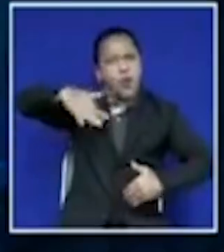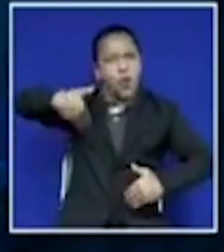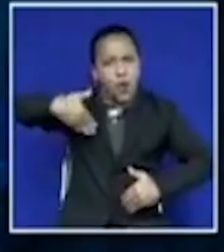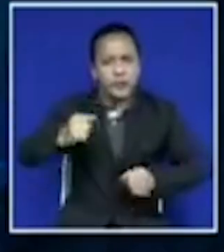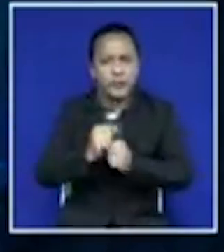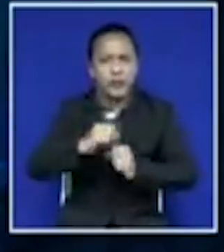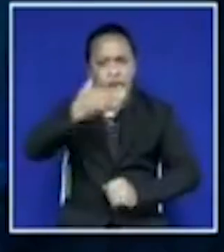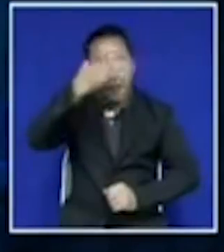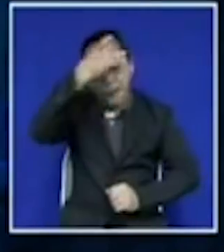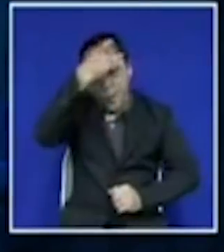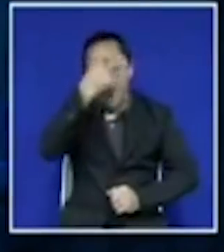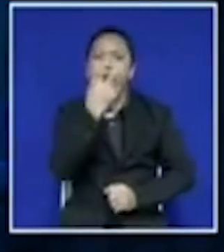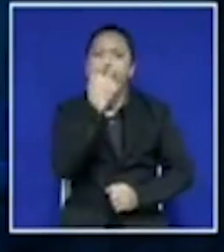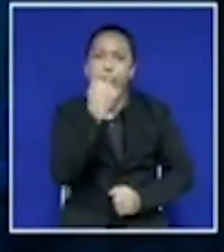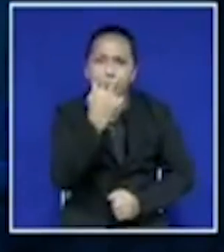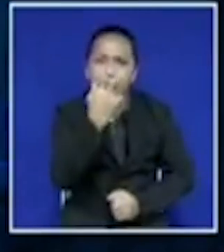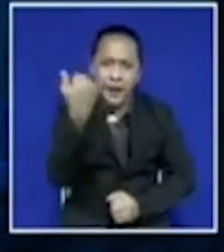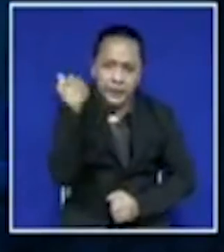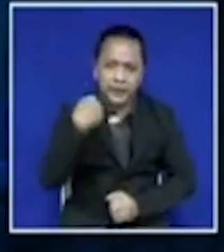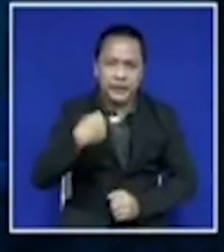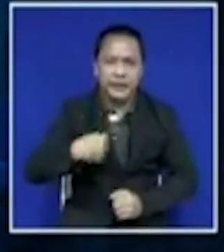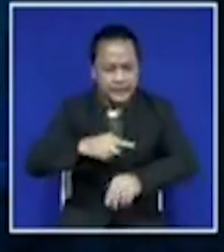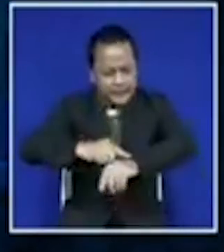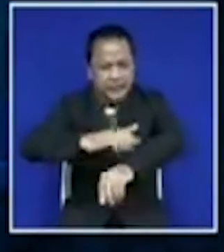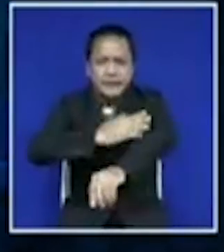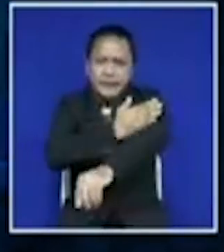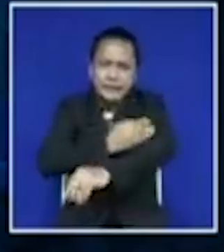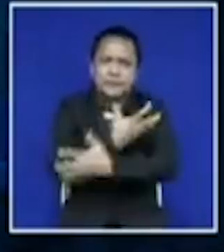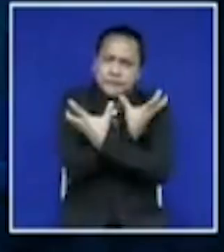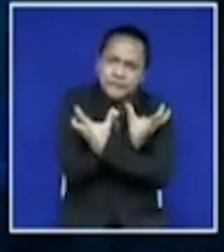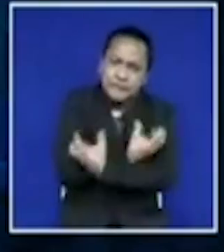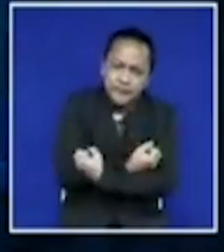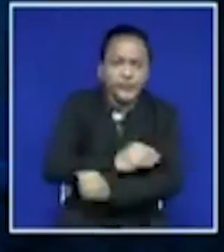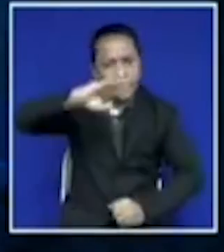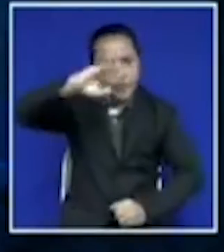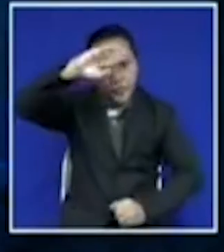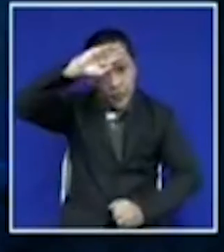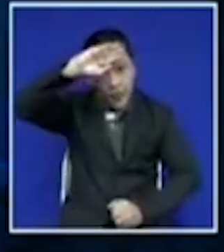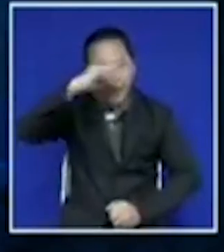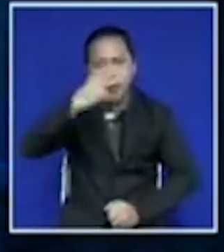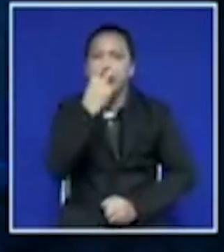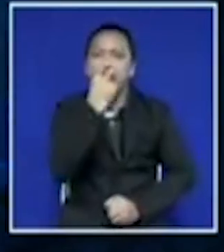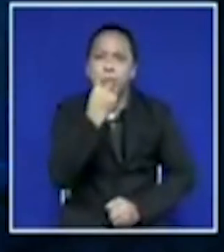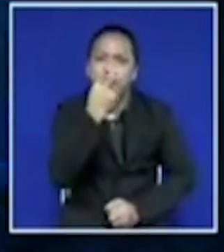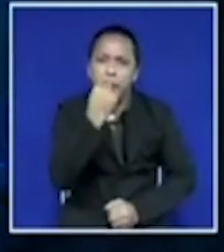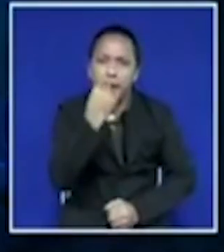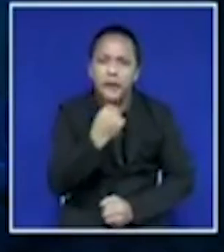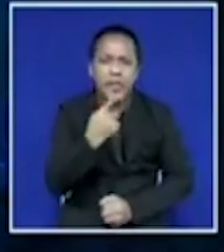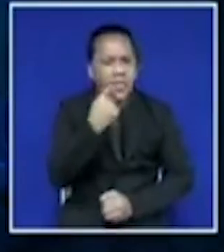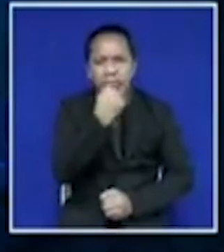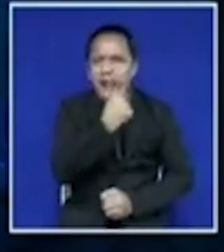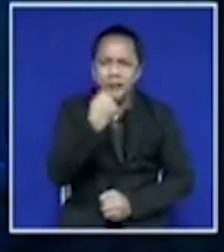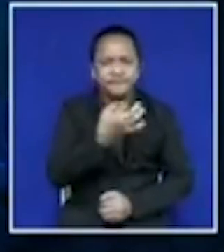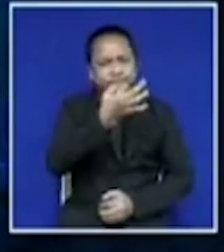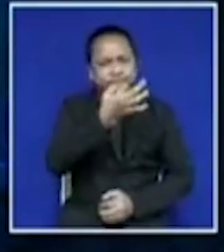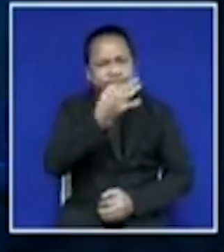มีปวดศีรษะมีน้ำมูกมีปวดกล้ามเนื้อมีไข้มีน้ำมูกลิ้นไม่รับ